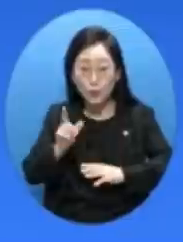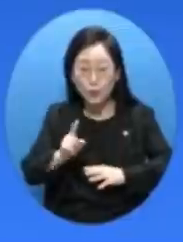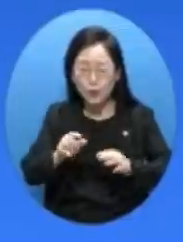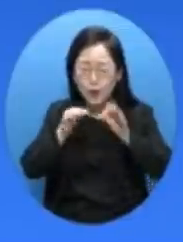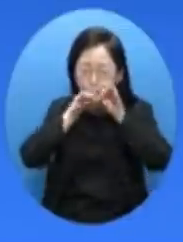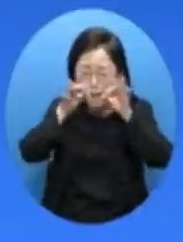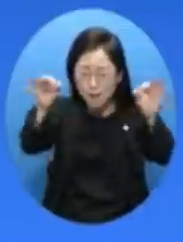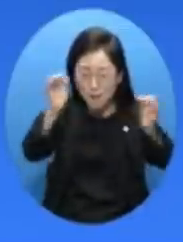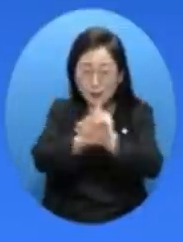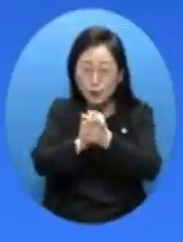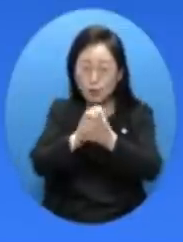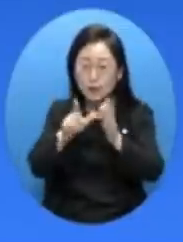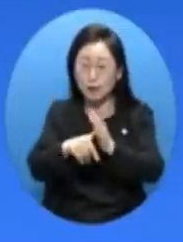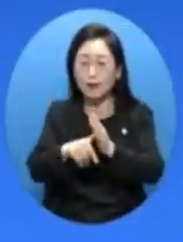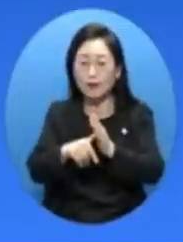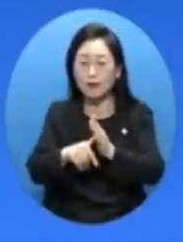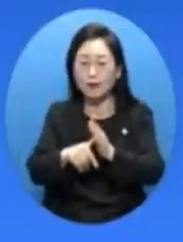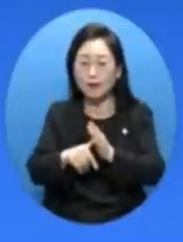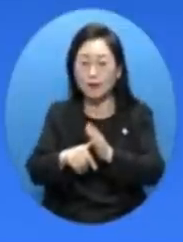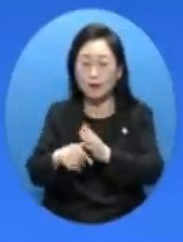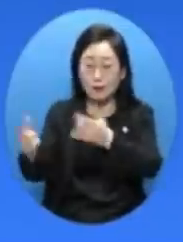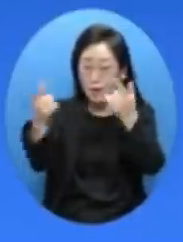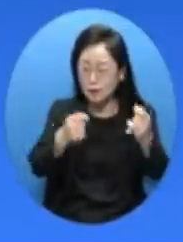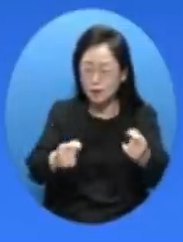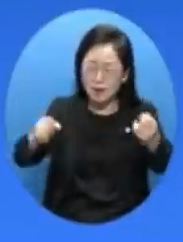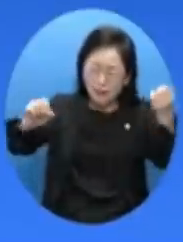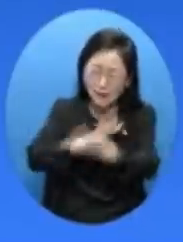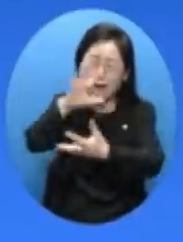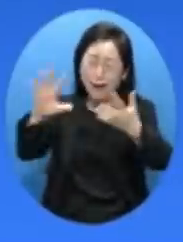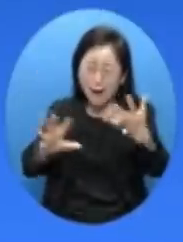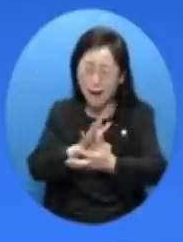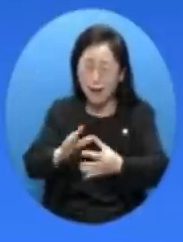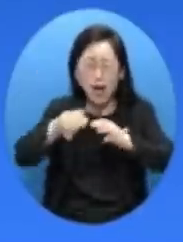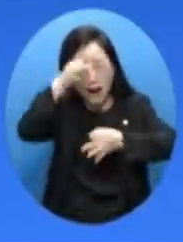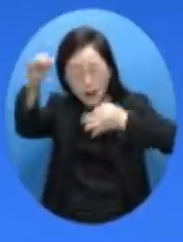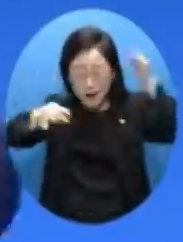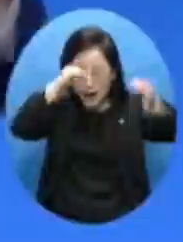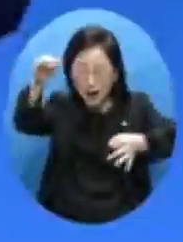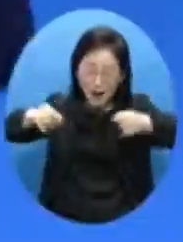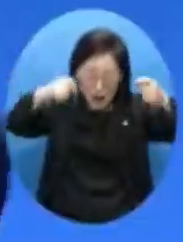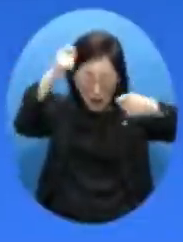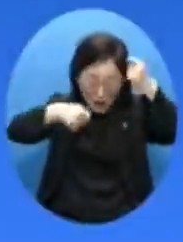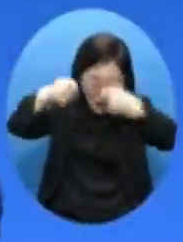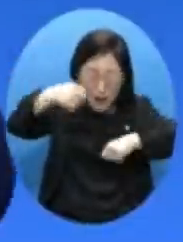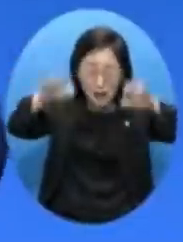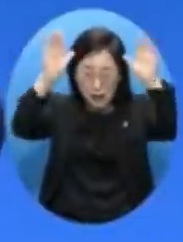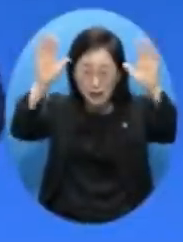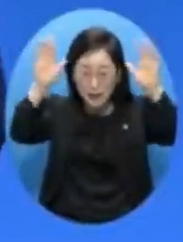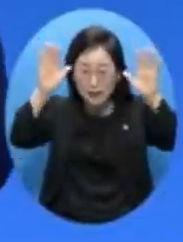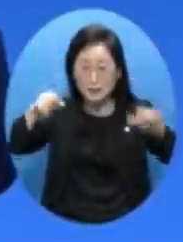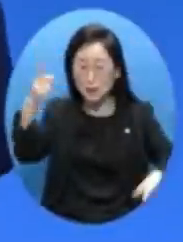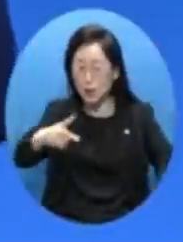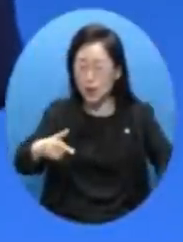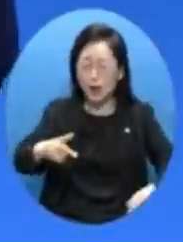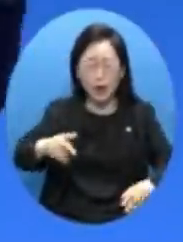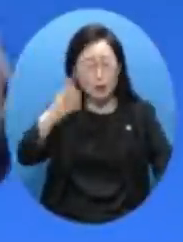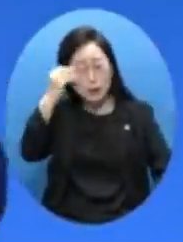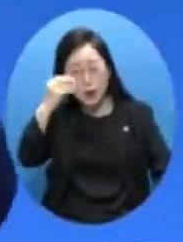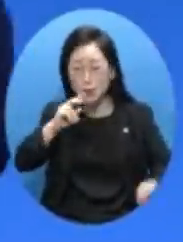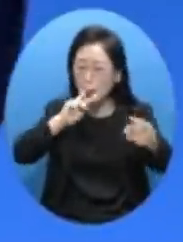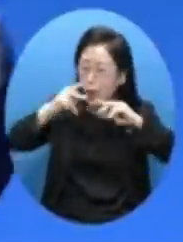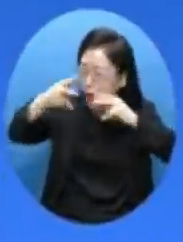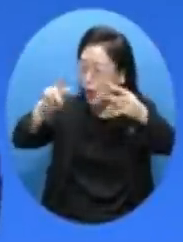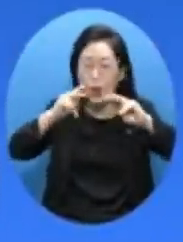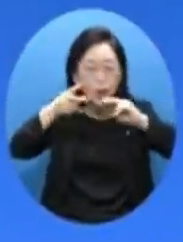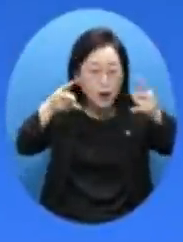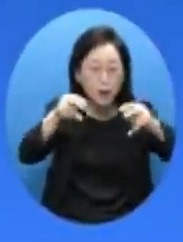시간입니다. 다 같이 통서로 기도하자 하는데 뭐 이게 난리가 아닙니다. 막 옆에 소리를 지르고 울고 불고 두 손 들고 또 알지도 못하는 이상한 말로 막